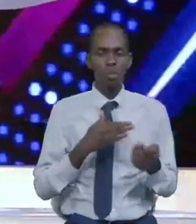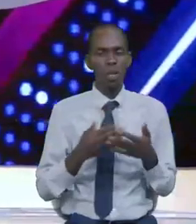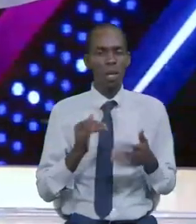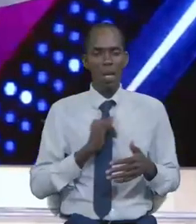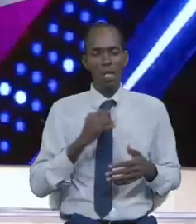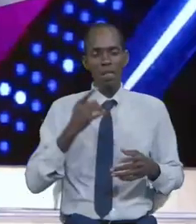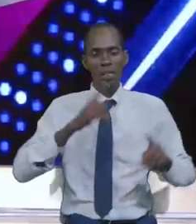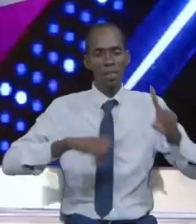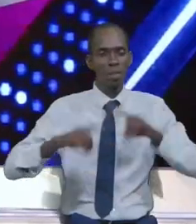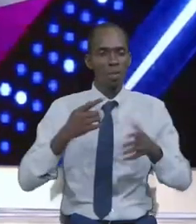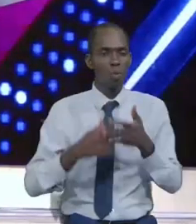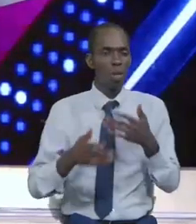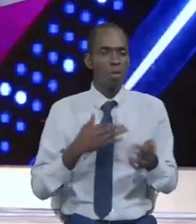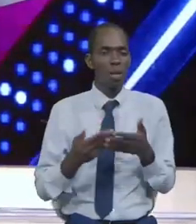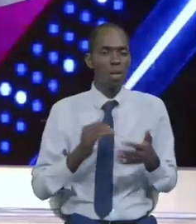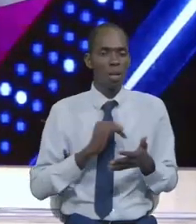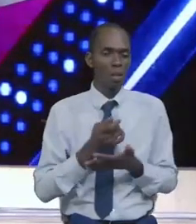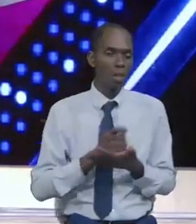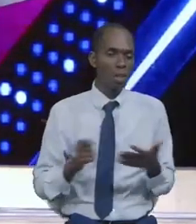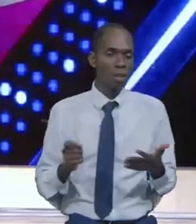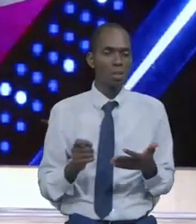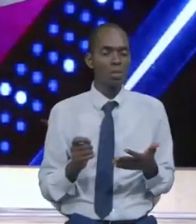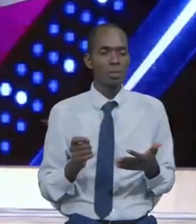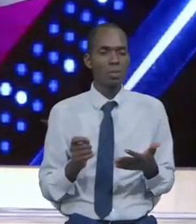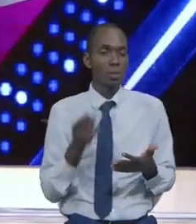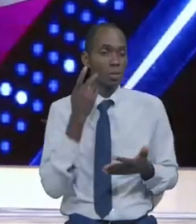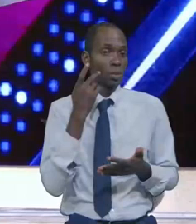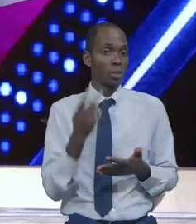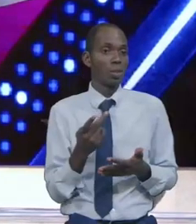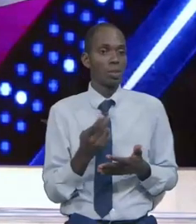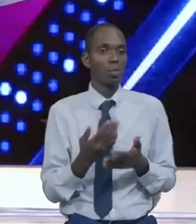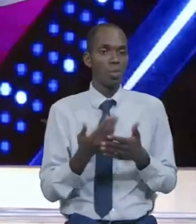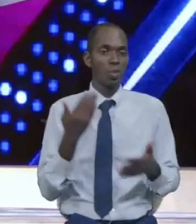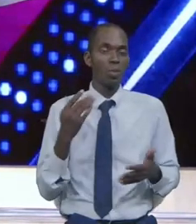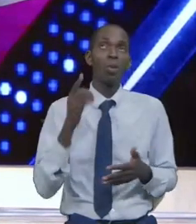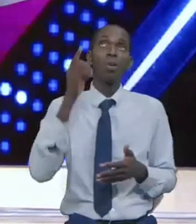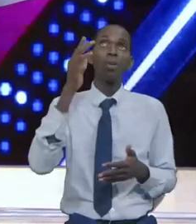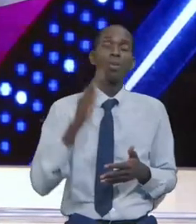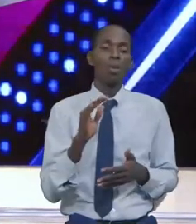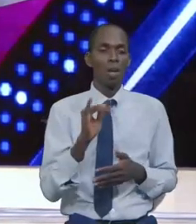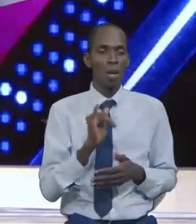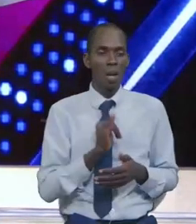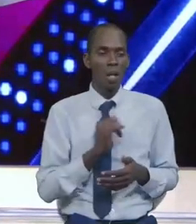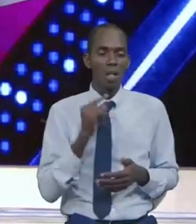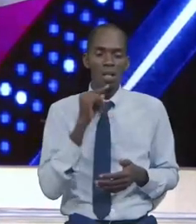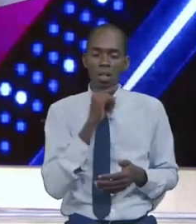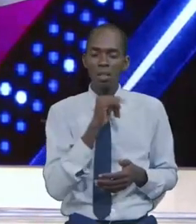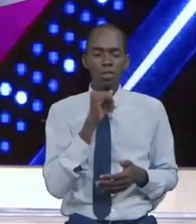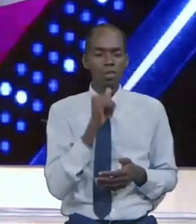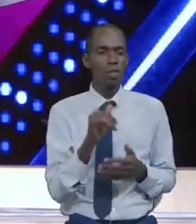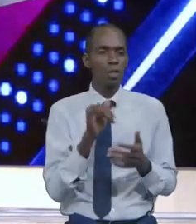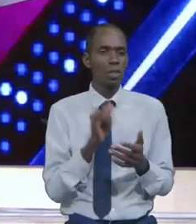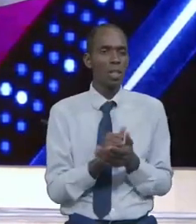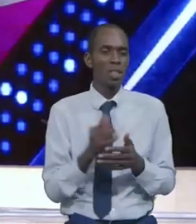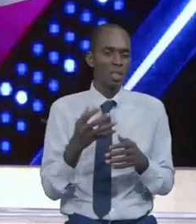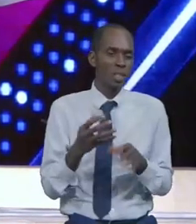que j'écris, et que devant Dieu, je ne mens pas. Cela, alors il